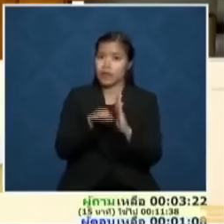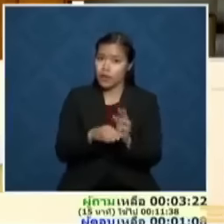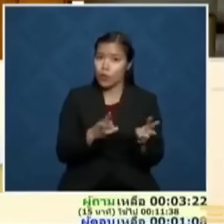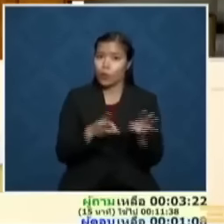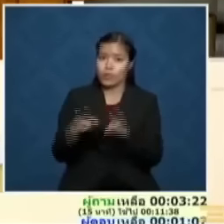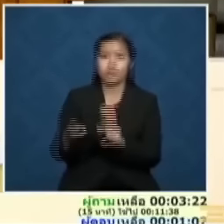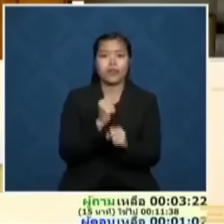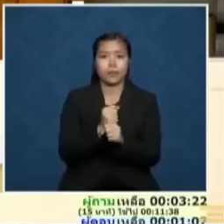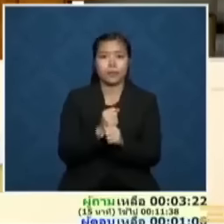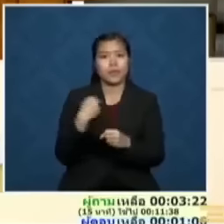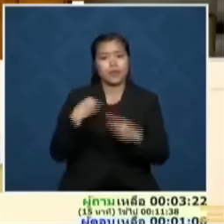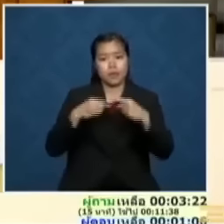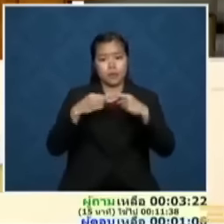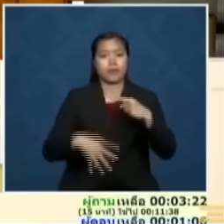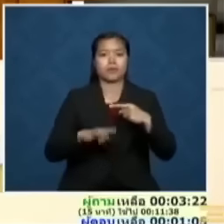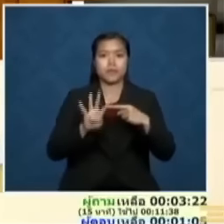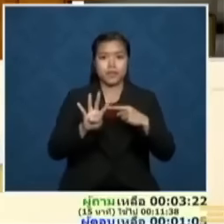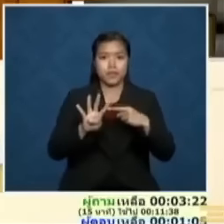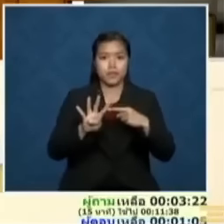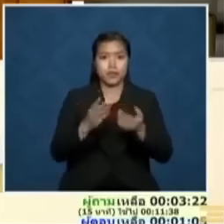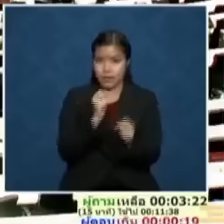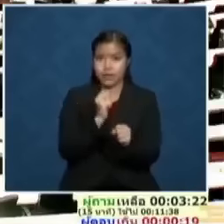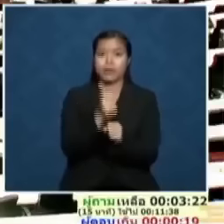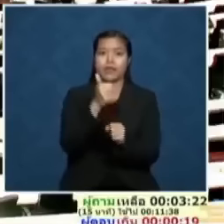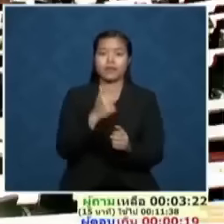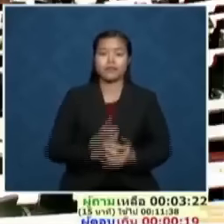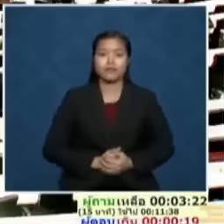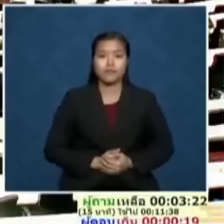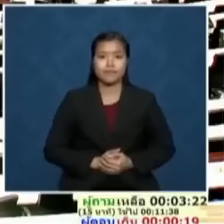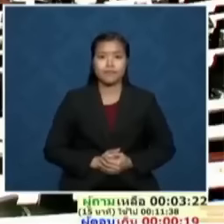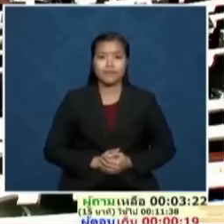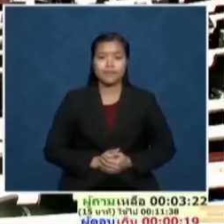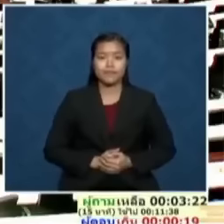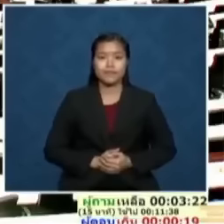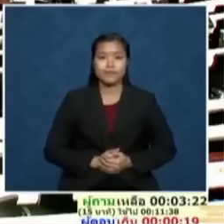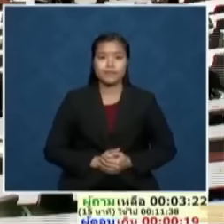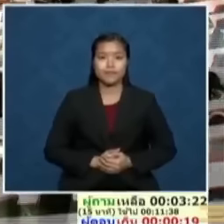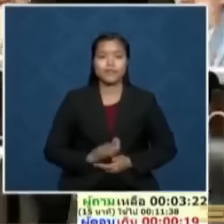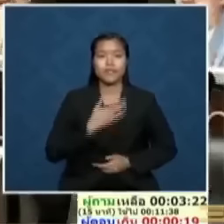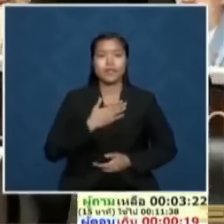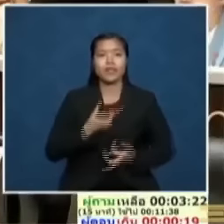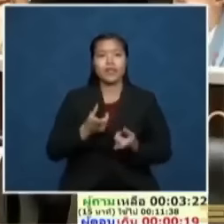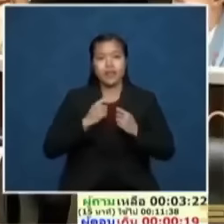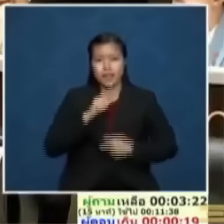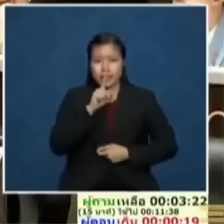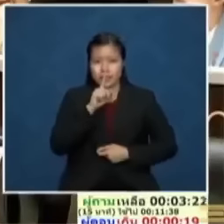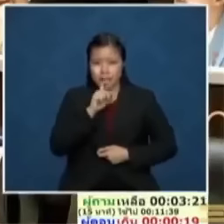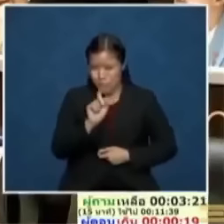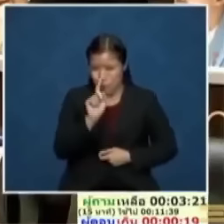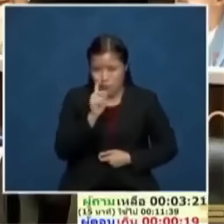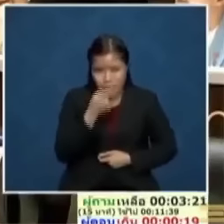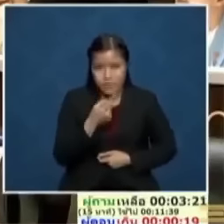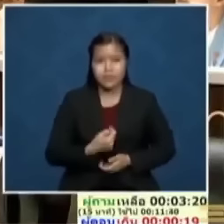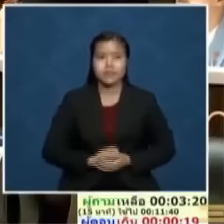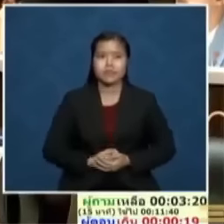นทิชาเนี่ยก็ยังถามย้ำอีกนะว่าไอ้ตามกฎกระทรวงส่งตัวผู้ต้องขังไปรักษาตัวนอกเรือนจำเนี่ยทีนี้อันนี้เป็นประเด็นที่หลายคนก็คา